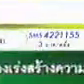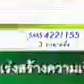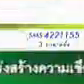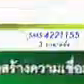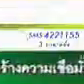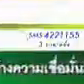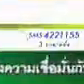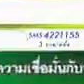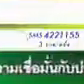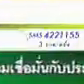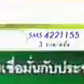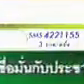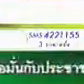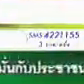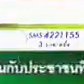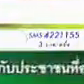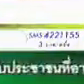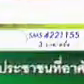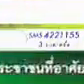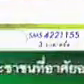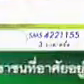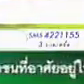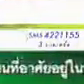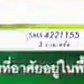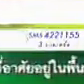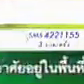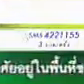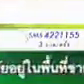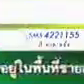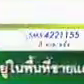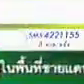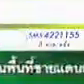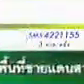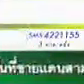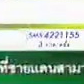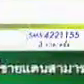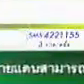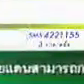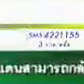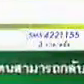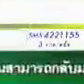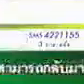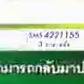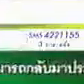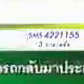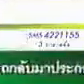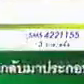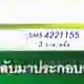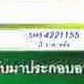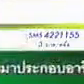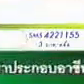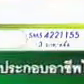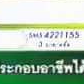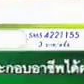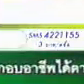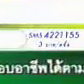าตุและพระอรหันตธาตุณพระอุโบสถวัดสเกตราชวรมหาวิหารซึ่งมีการอัญเชิญพระบรมสารีริกธาตุและ